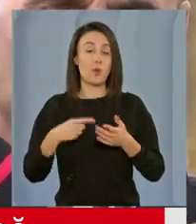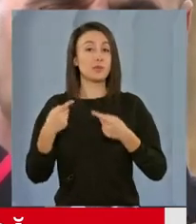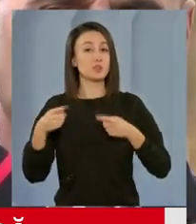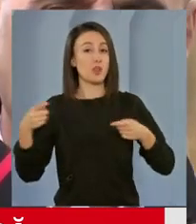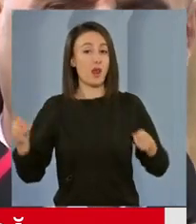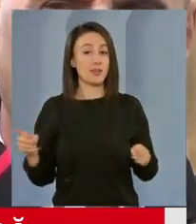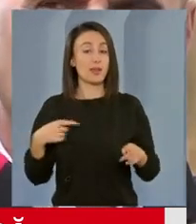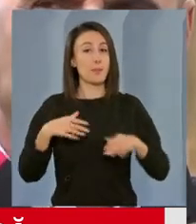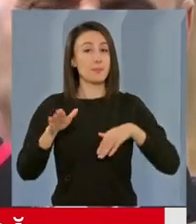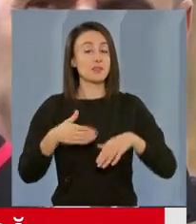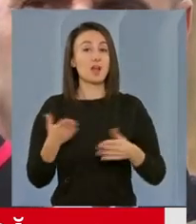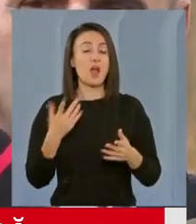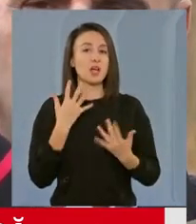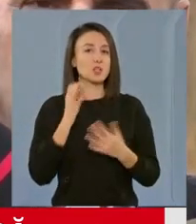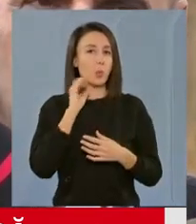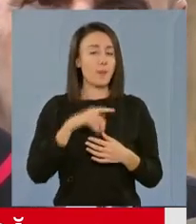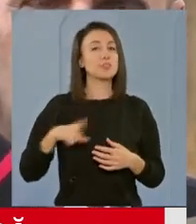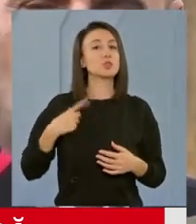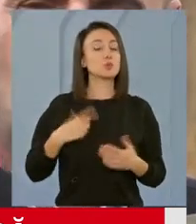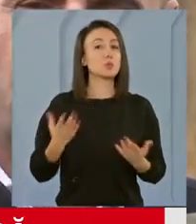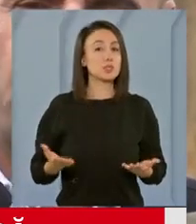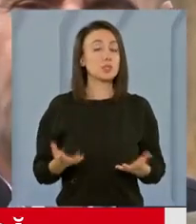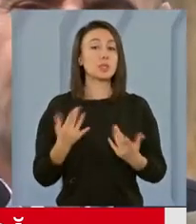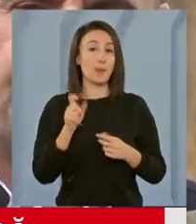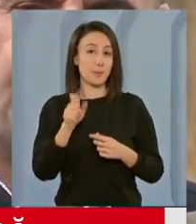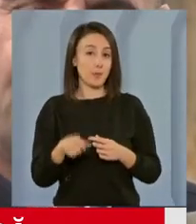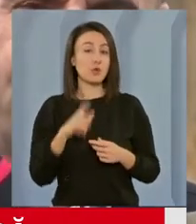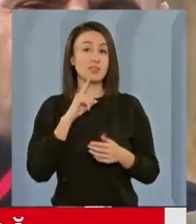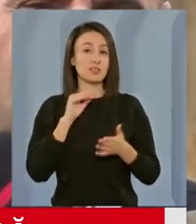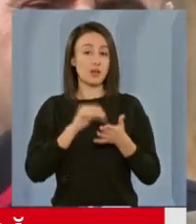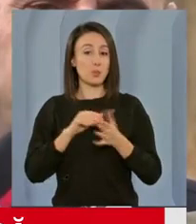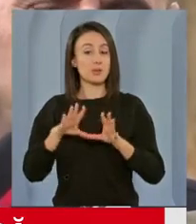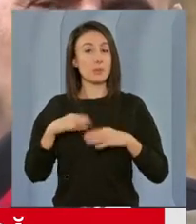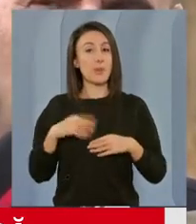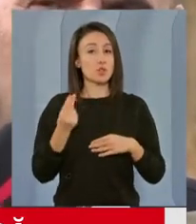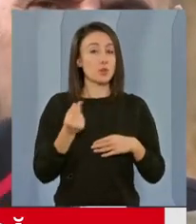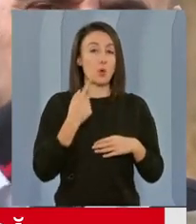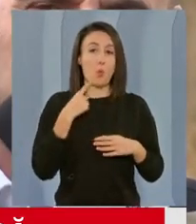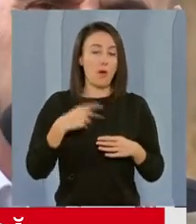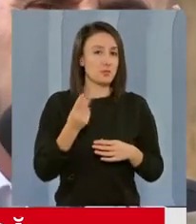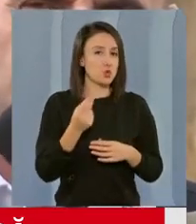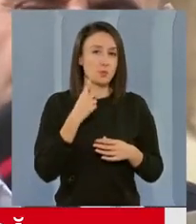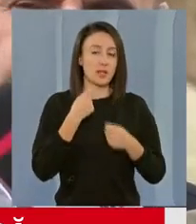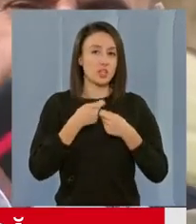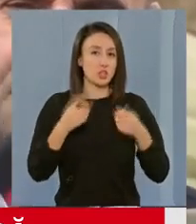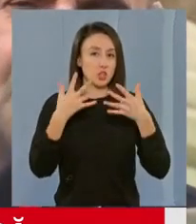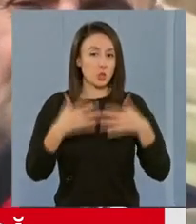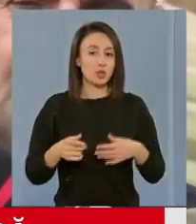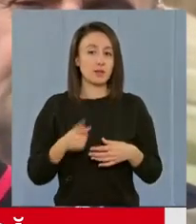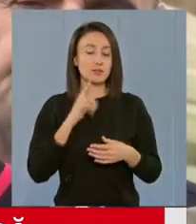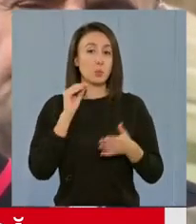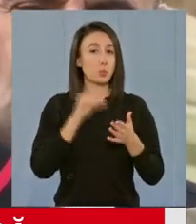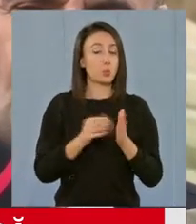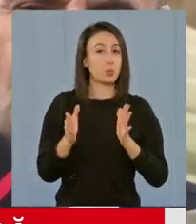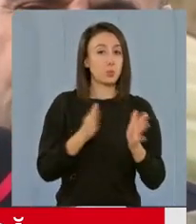celelalte ministere, câți oameni sunt, câte persoane vor trebui să primească sume. Nu avem nici sume totale de bani în care să zici să te